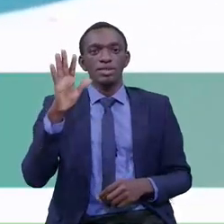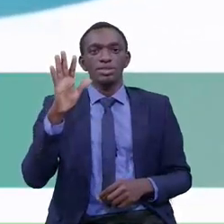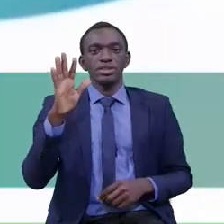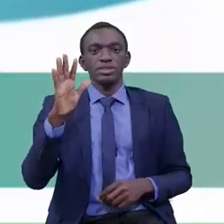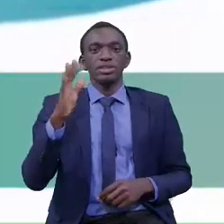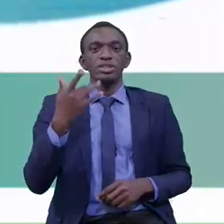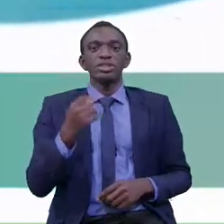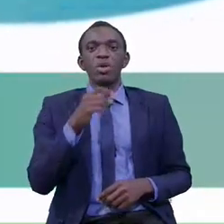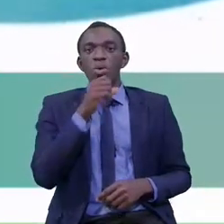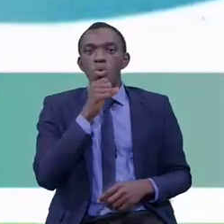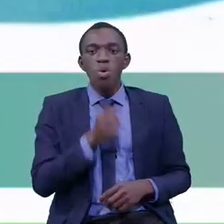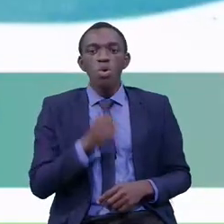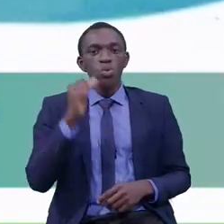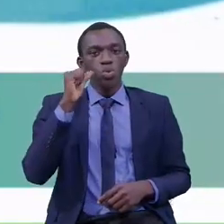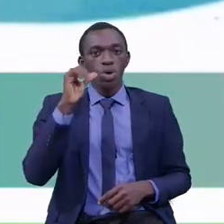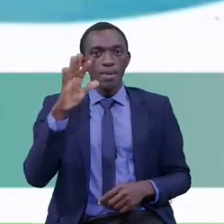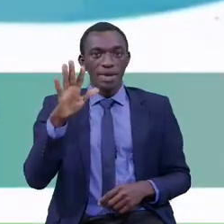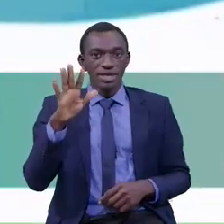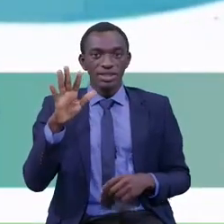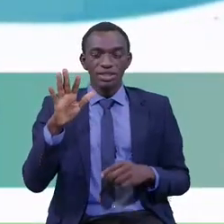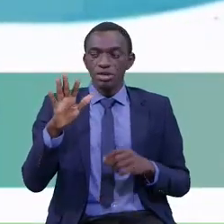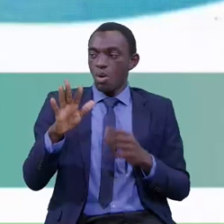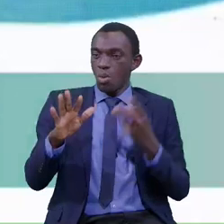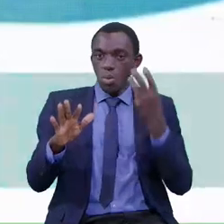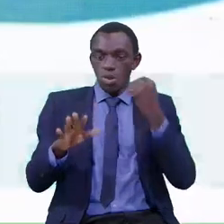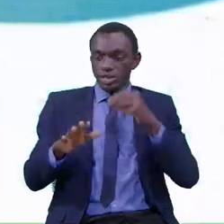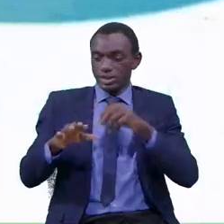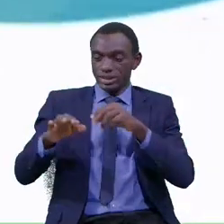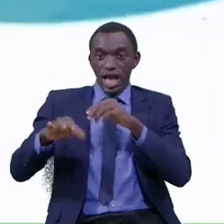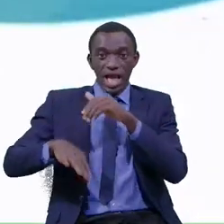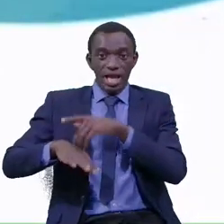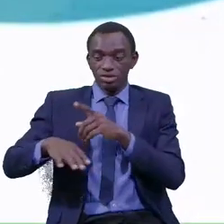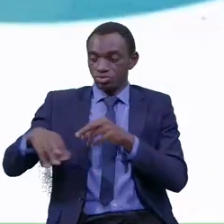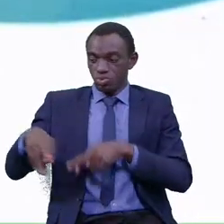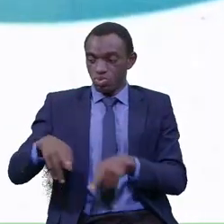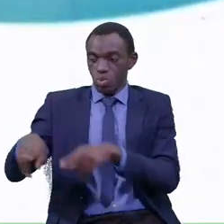un vieux ou une vieille, mais elle était au bord de la route.